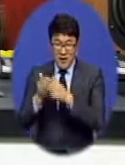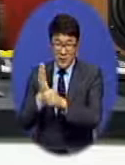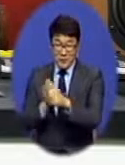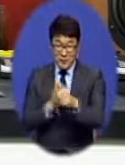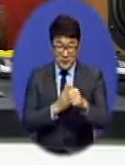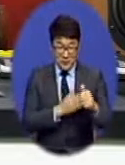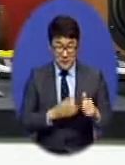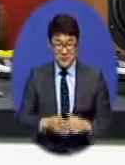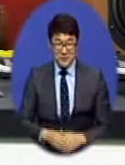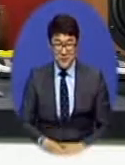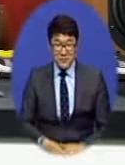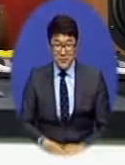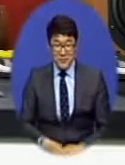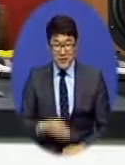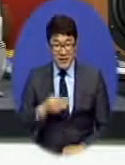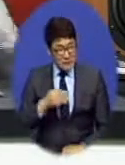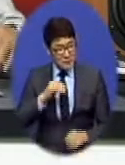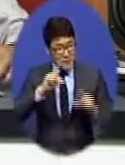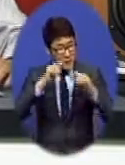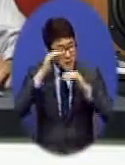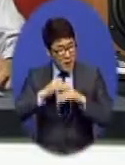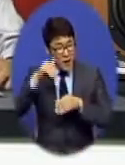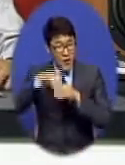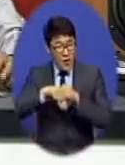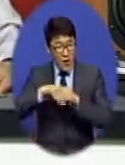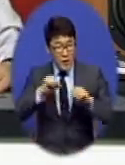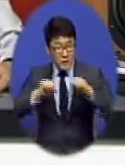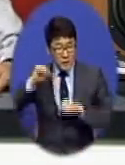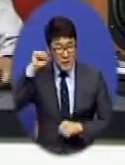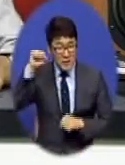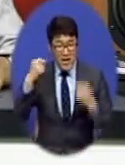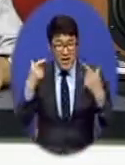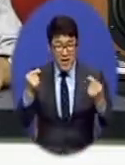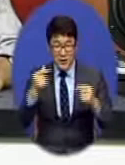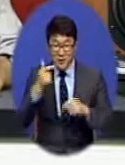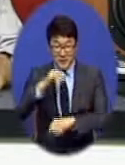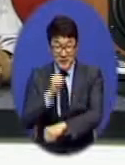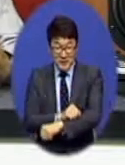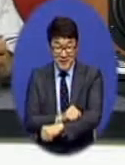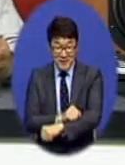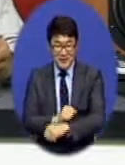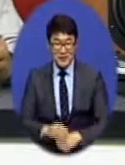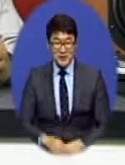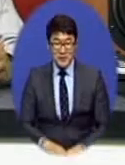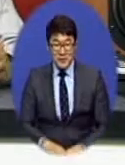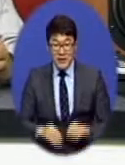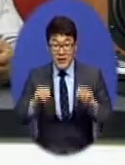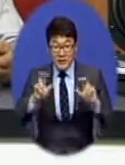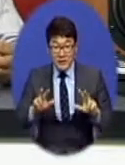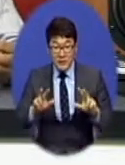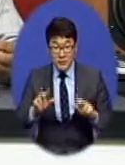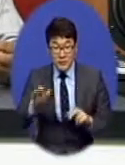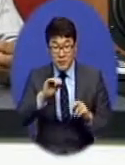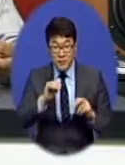네. 아유, 저는 선거운동 나가신 줄 알았어요. 감사합니다. 너무 잘하시네요. 네. 네. 예. 지금 그